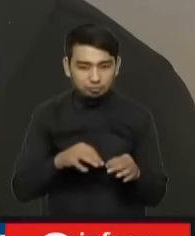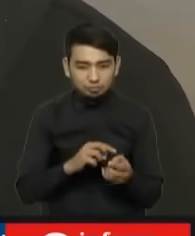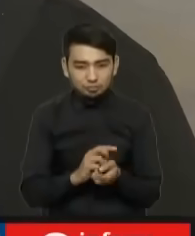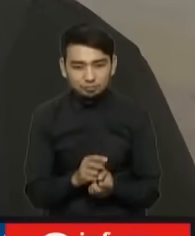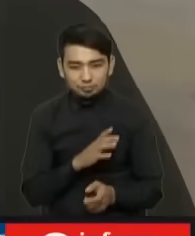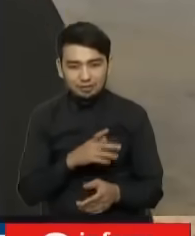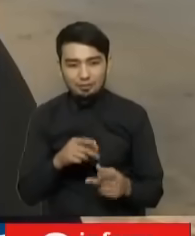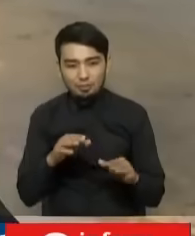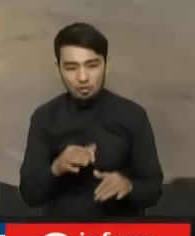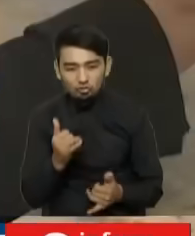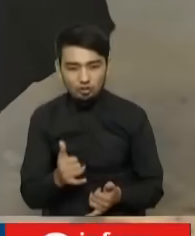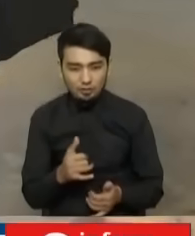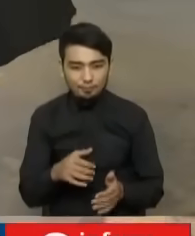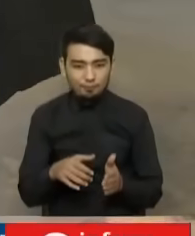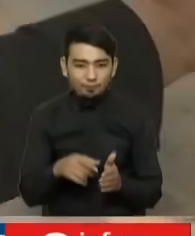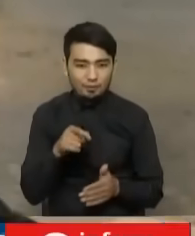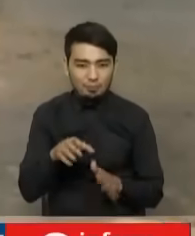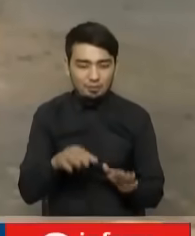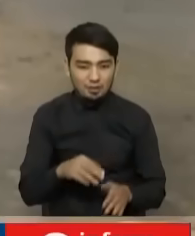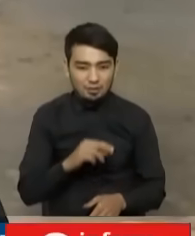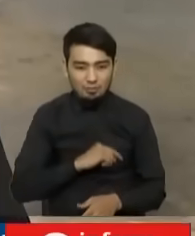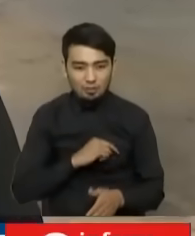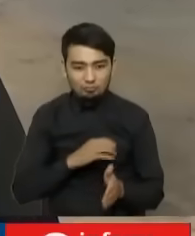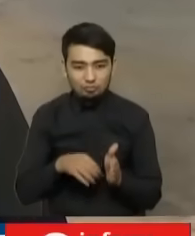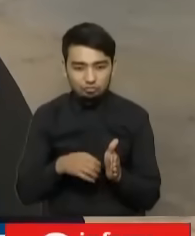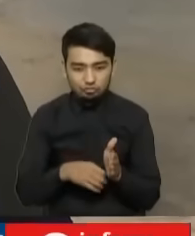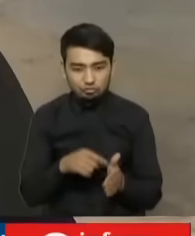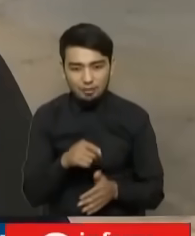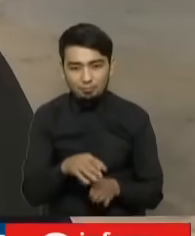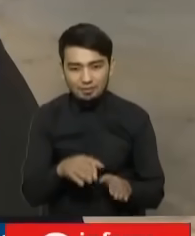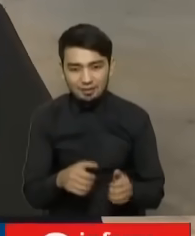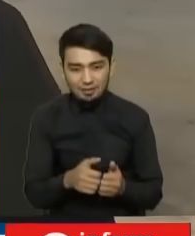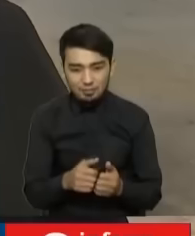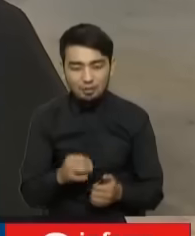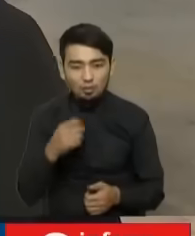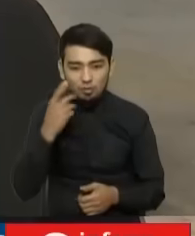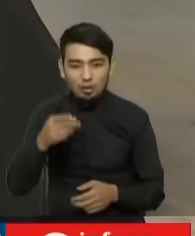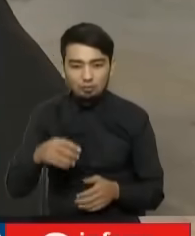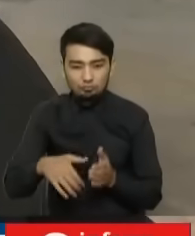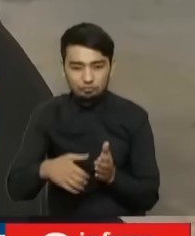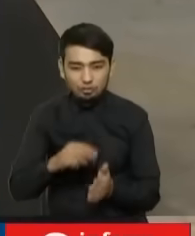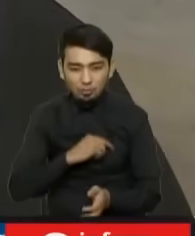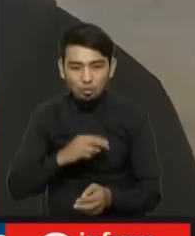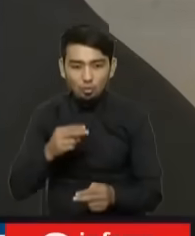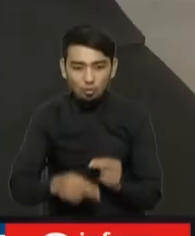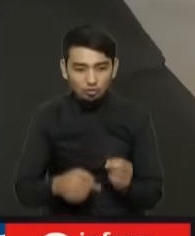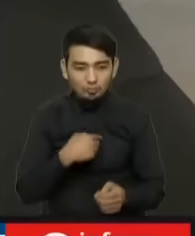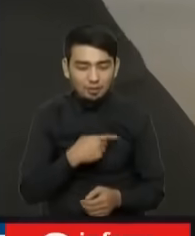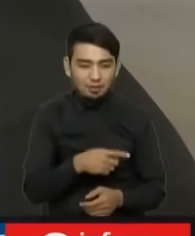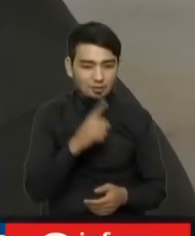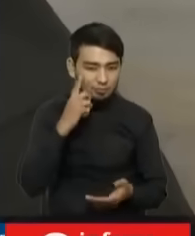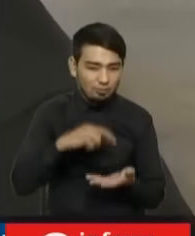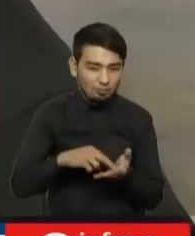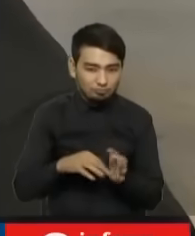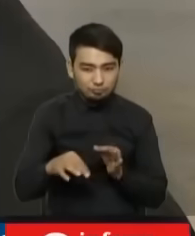байланысты. Қазір қазба жұмыстары мен жерде жүргізіліп жатыр. Сол қазба жұмыстары біткеннен кейін, мына кәдімгі жоба